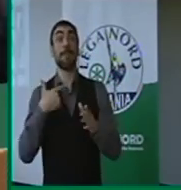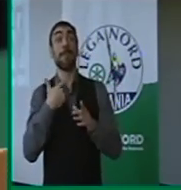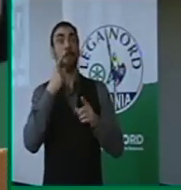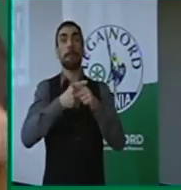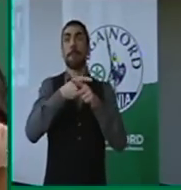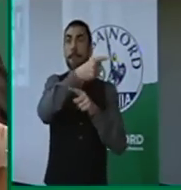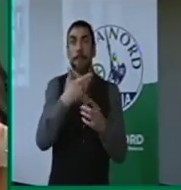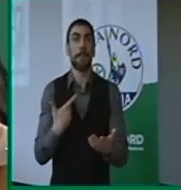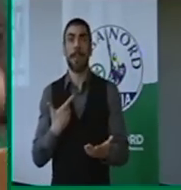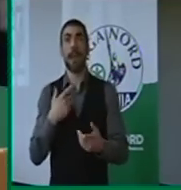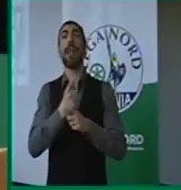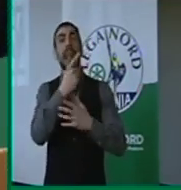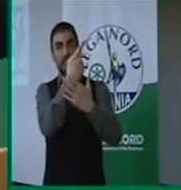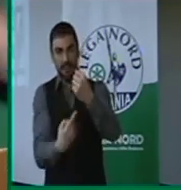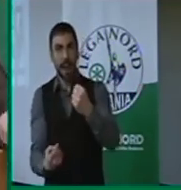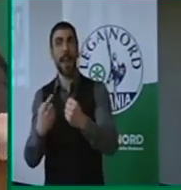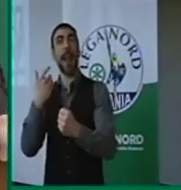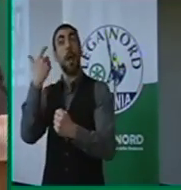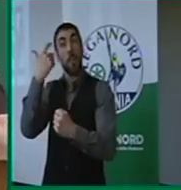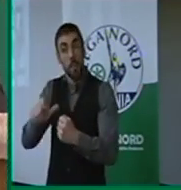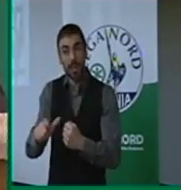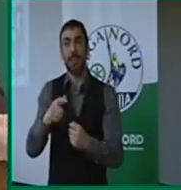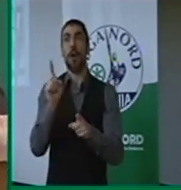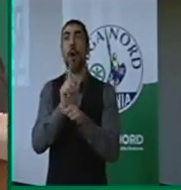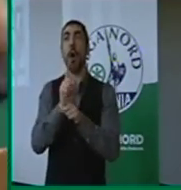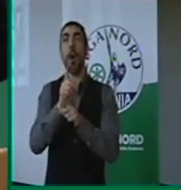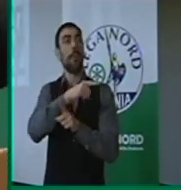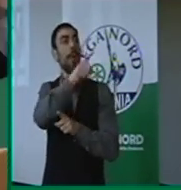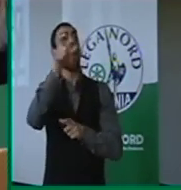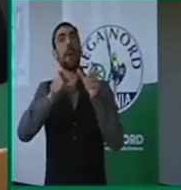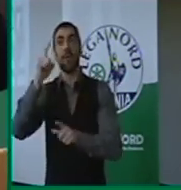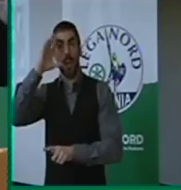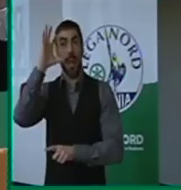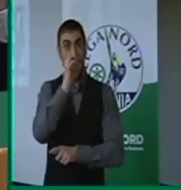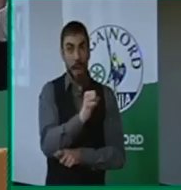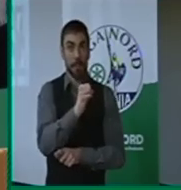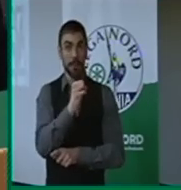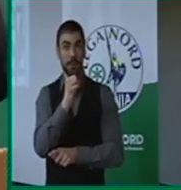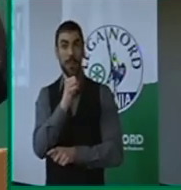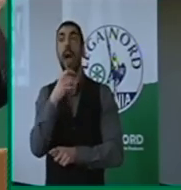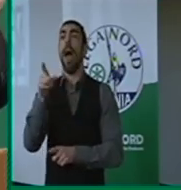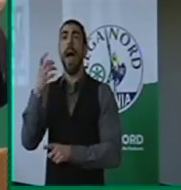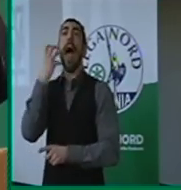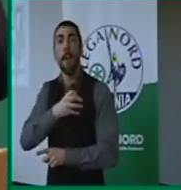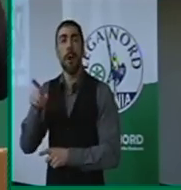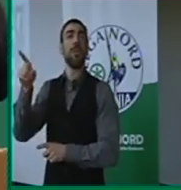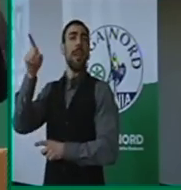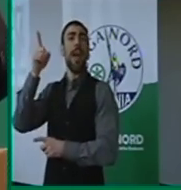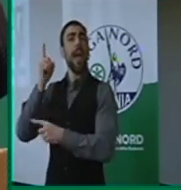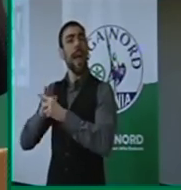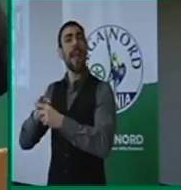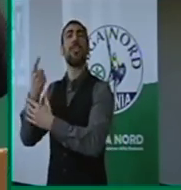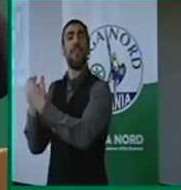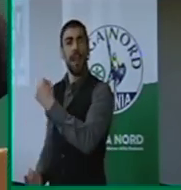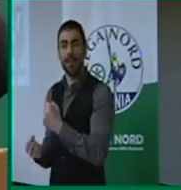Grecia facciamola fallire così diamo un po' di lezione alla gente Allora hanno fatto fallire la Grecia e far fallire la Grecia cosa